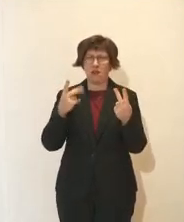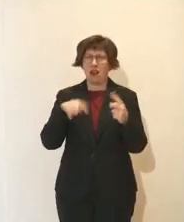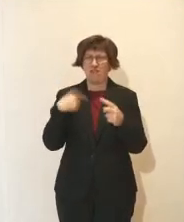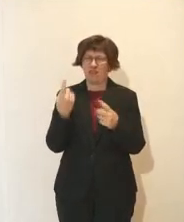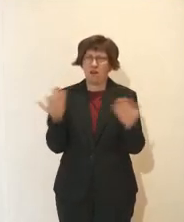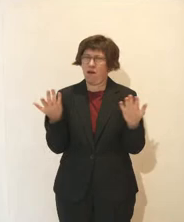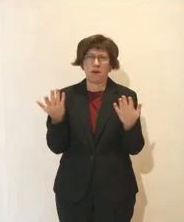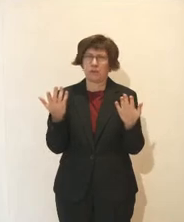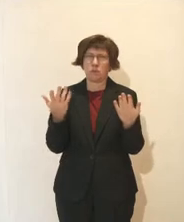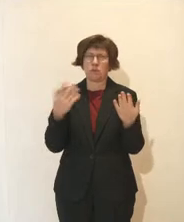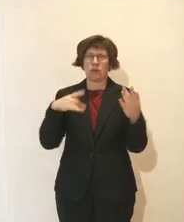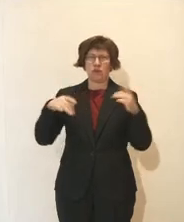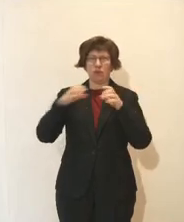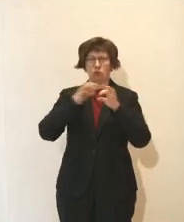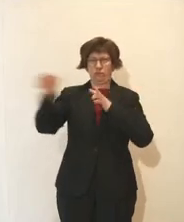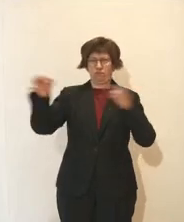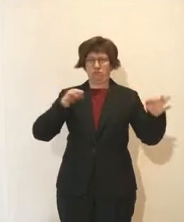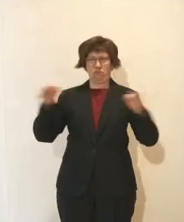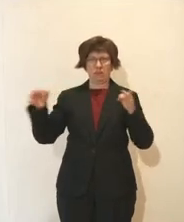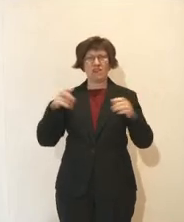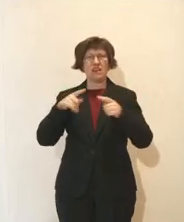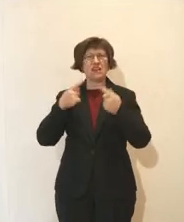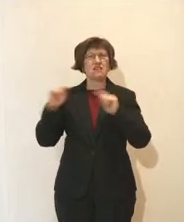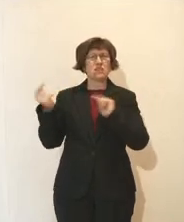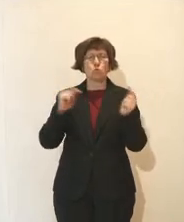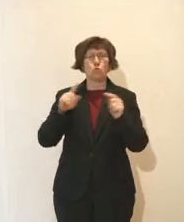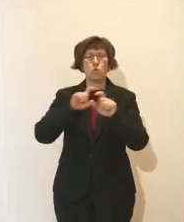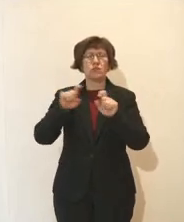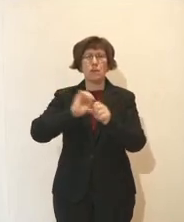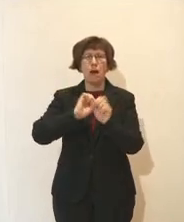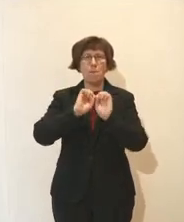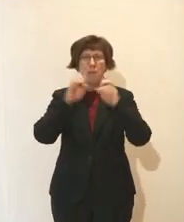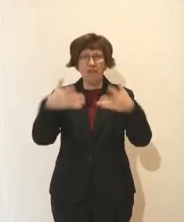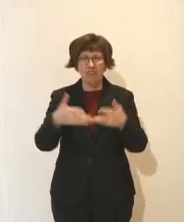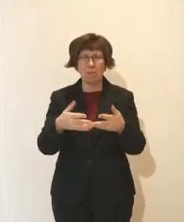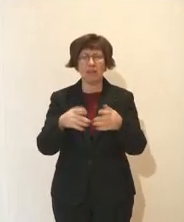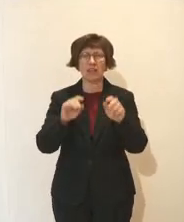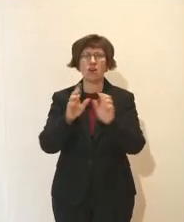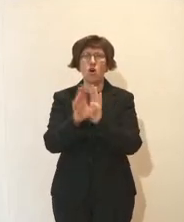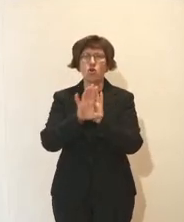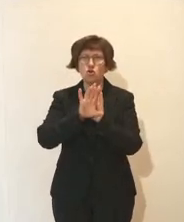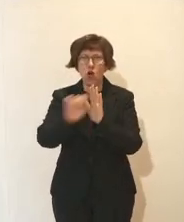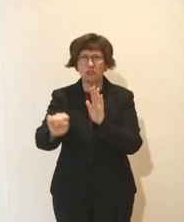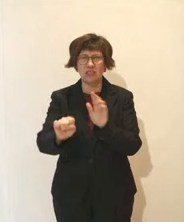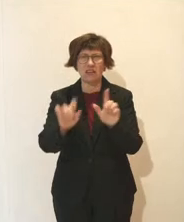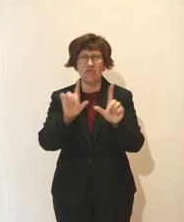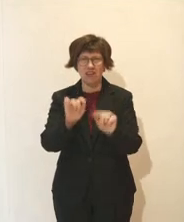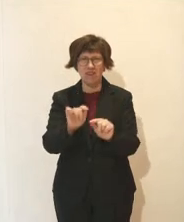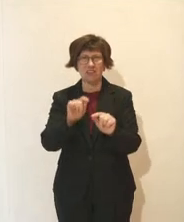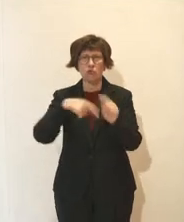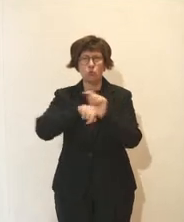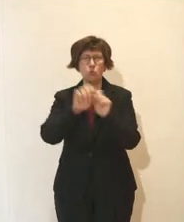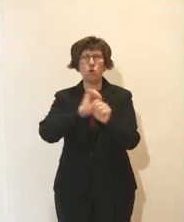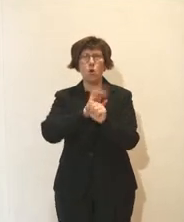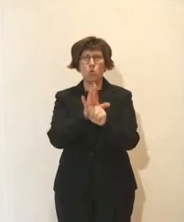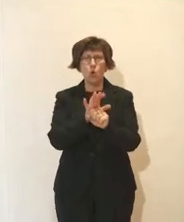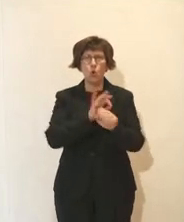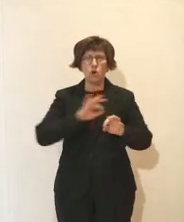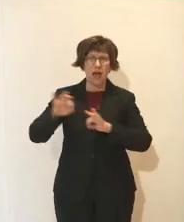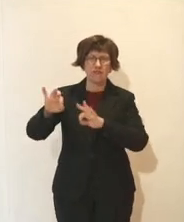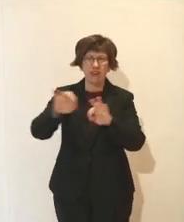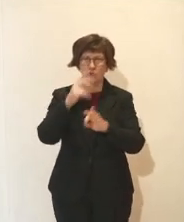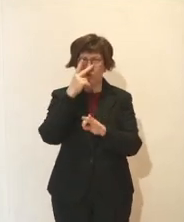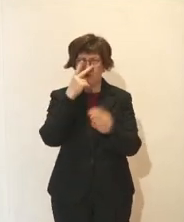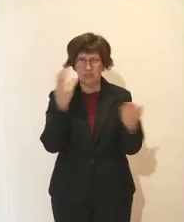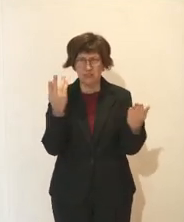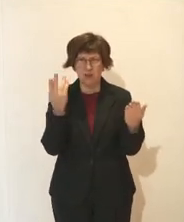uns auseinanderzusetzen mit einer großen pandemie mit all den konsequenzen die mit der korona infektion verbunden sind